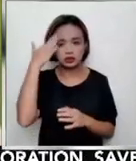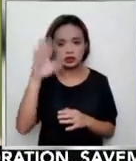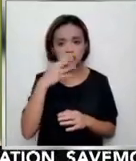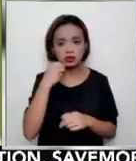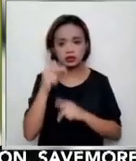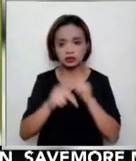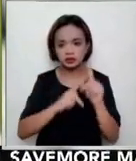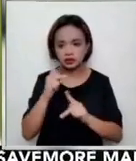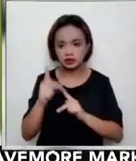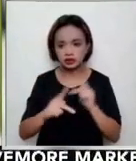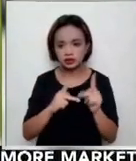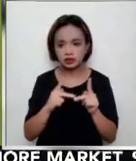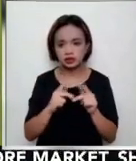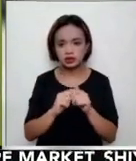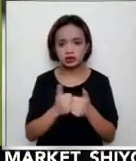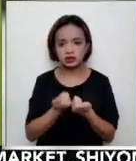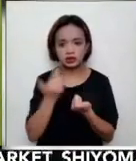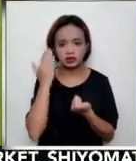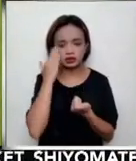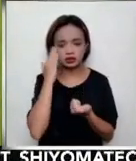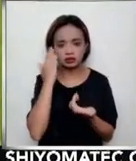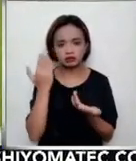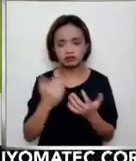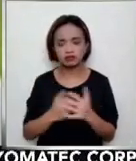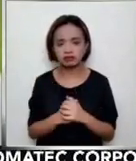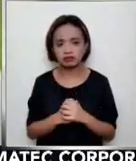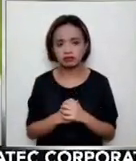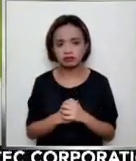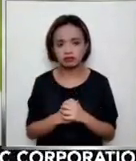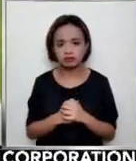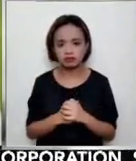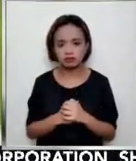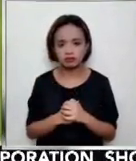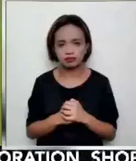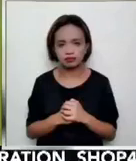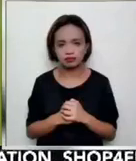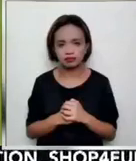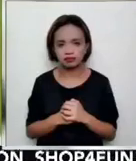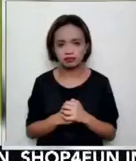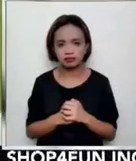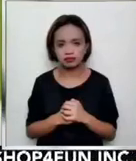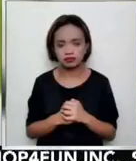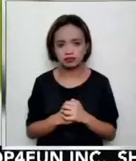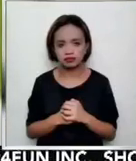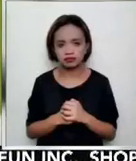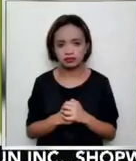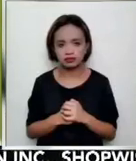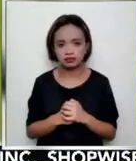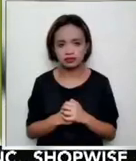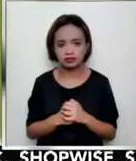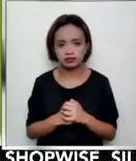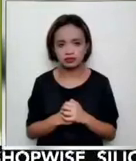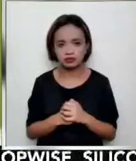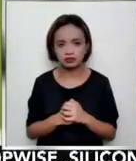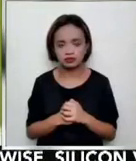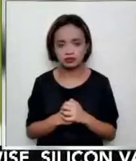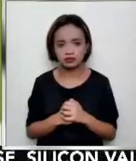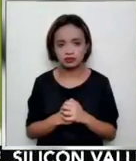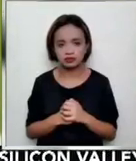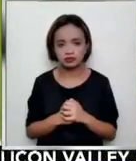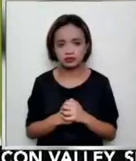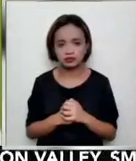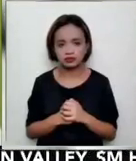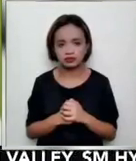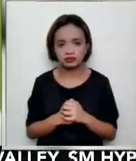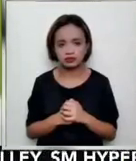kinalaman sa mga appointment. Kapag nalaman daw niya na may gumagamit nga sa kanyang pangalan, sasabihin niya sa Pangulo na huwag itong italaga